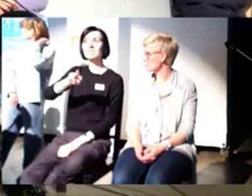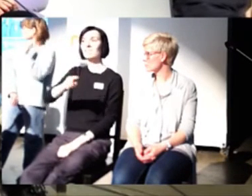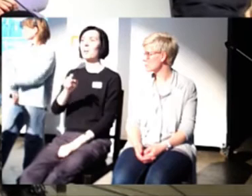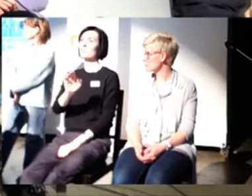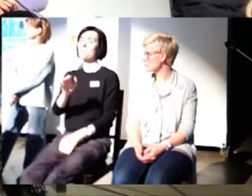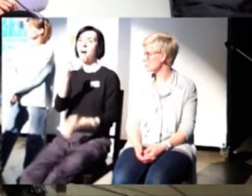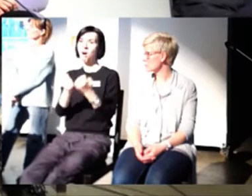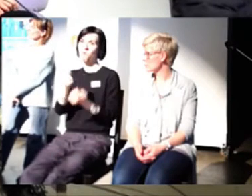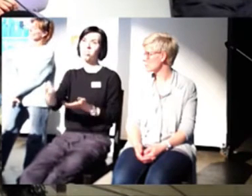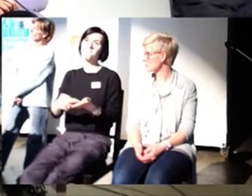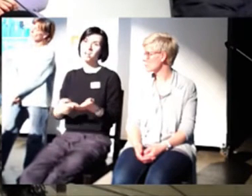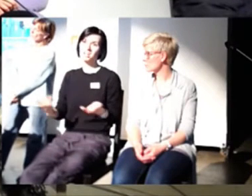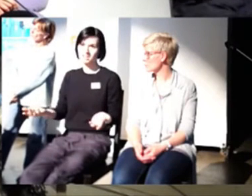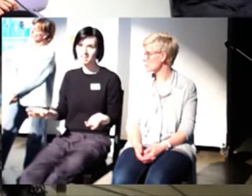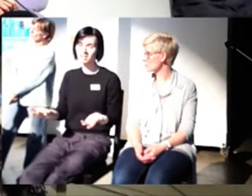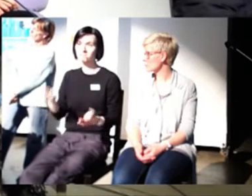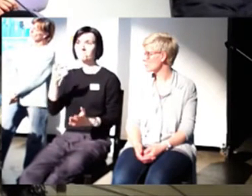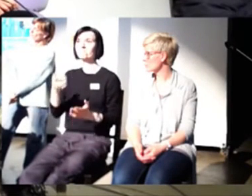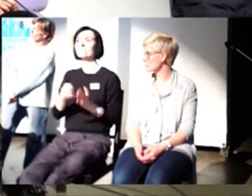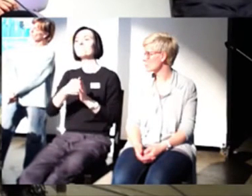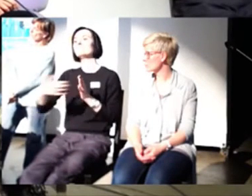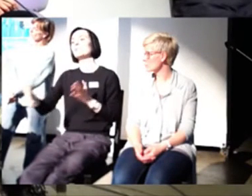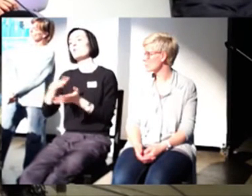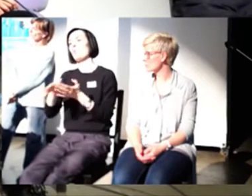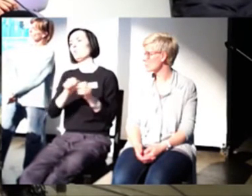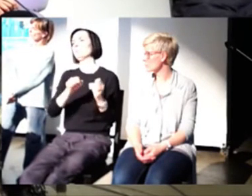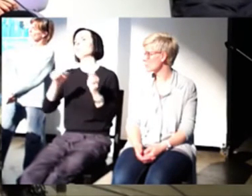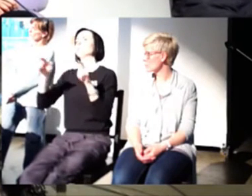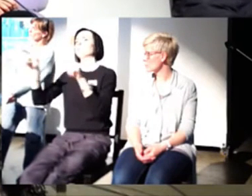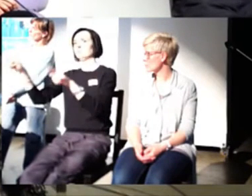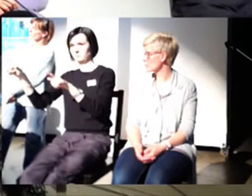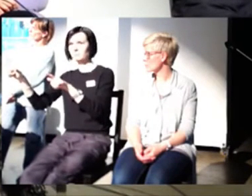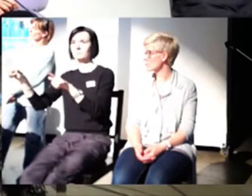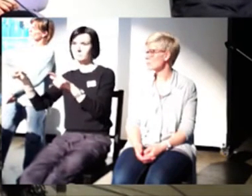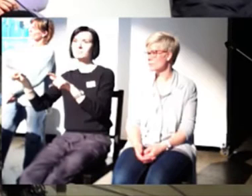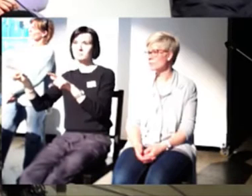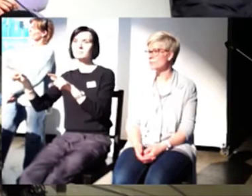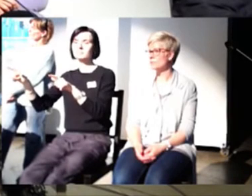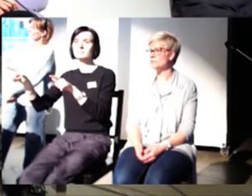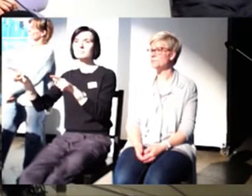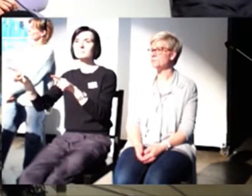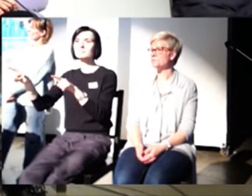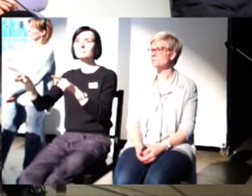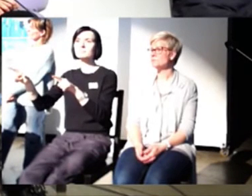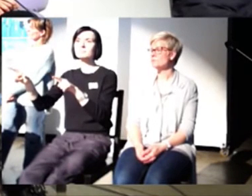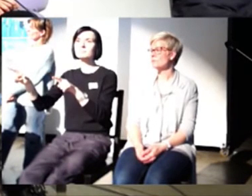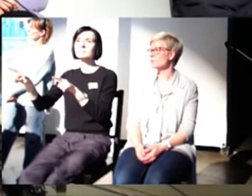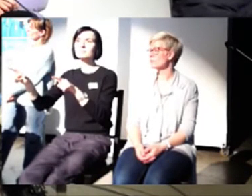auto ja helposti alkaa kulut ja siitä josta ylöspäin ja sitten